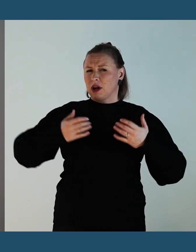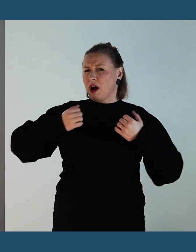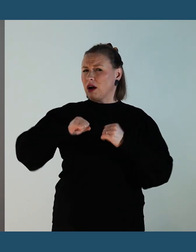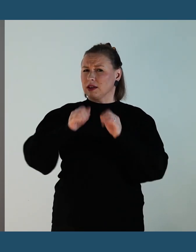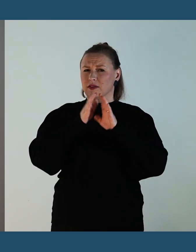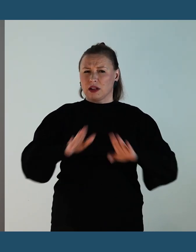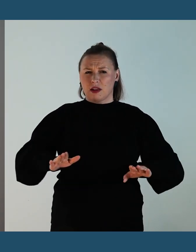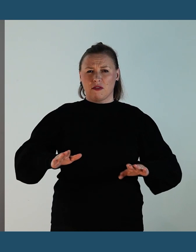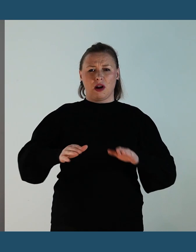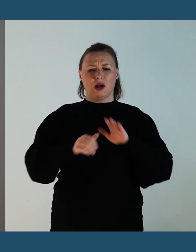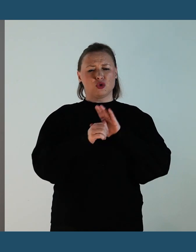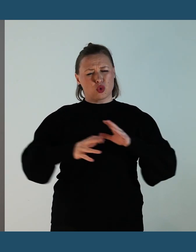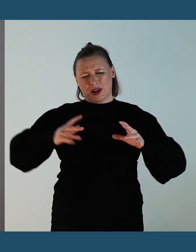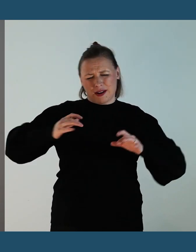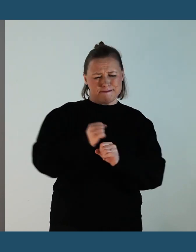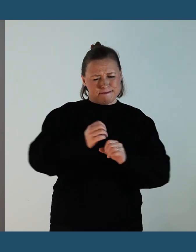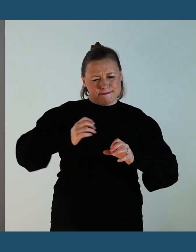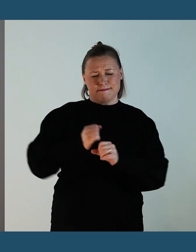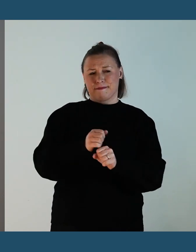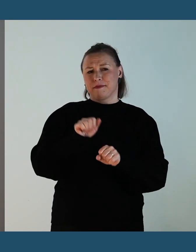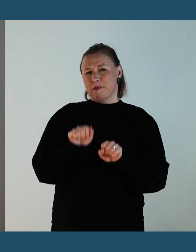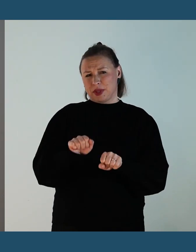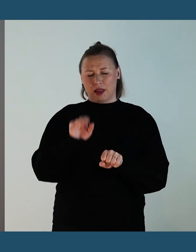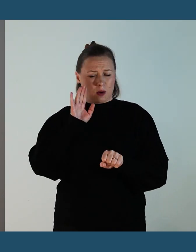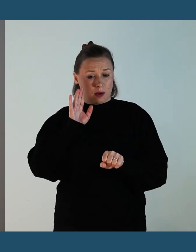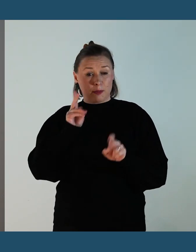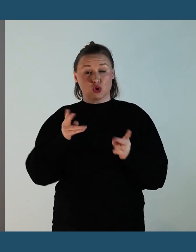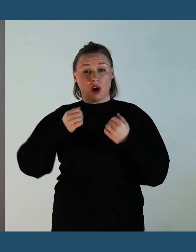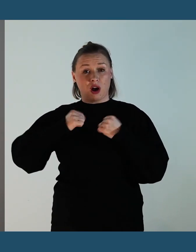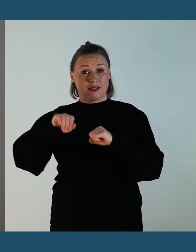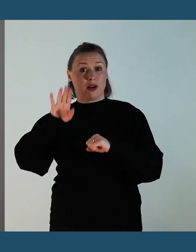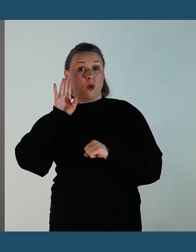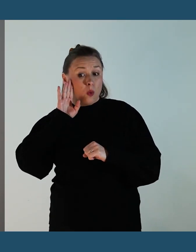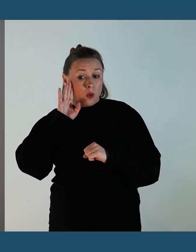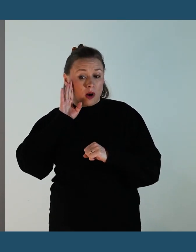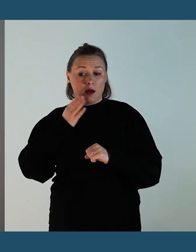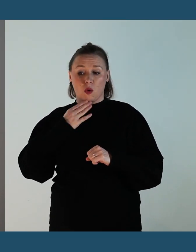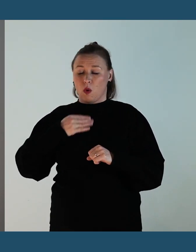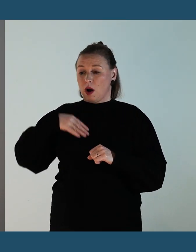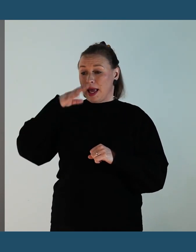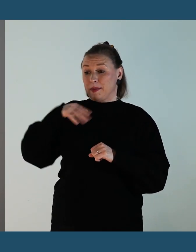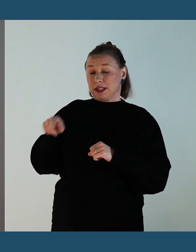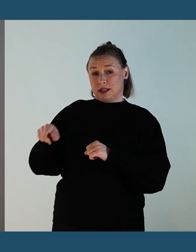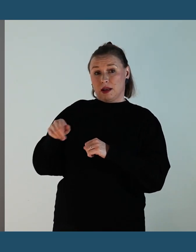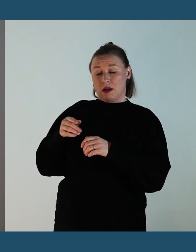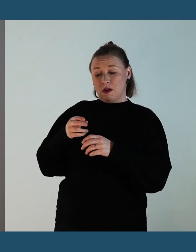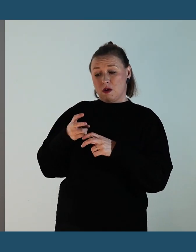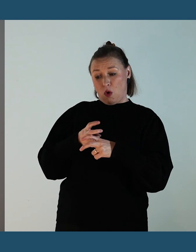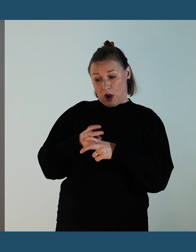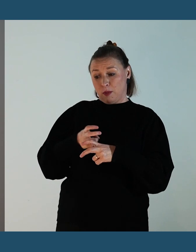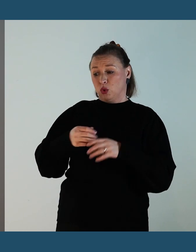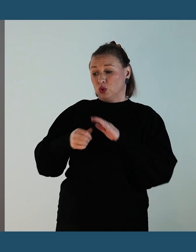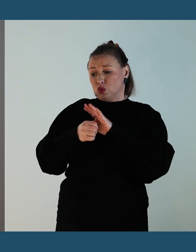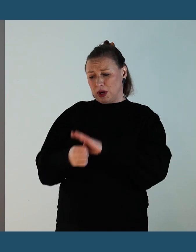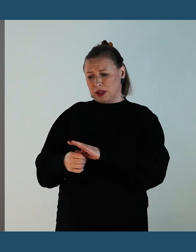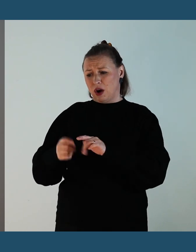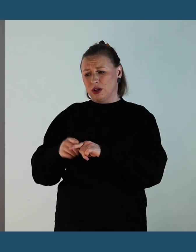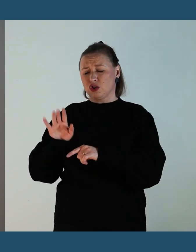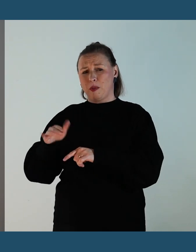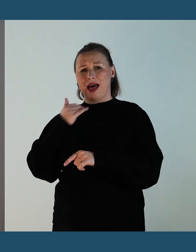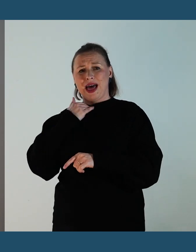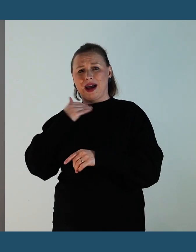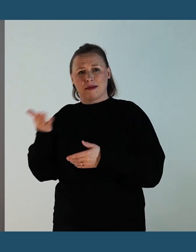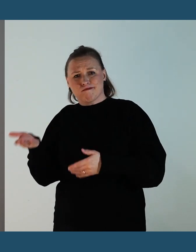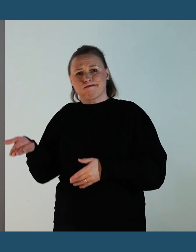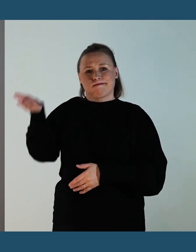kitkemiseksi ja aktiivista kuuntelua myös, että ne ihmiset, jotka kokee sitä syrjintää arjessaan, niin saa äänensä kuuluviin. Et ehkä musta tuntuu, että